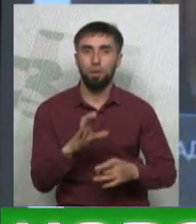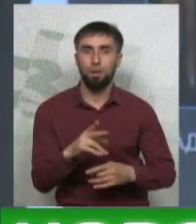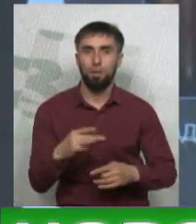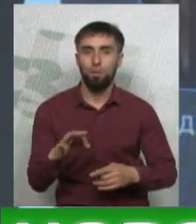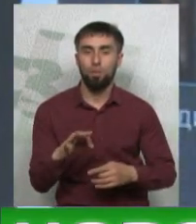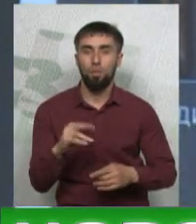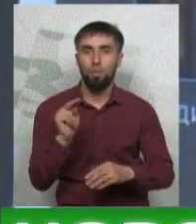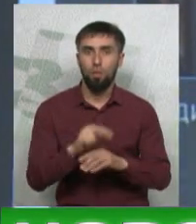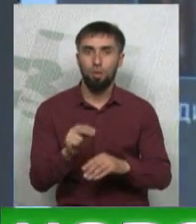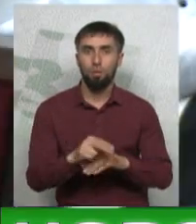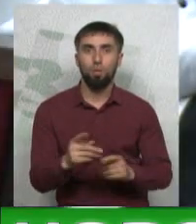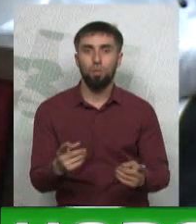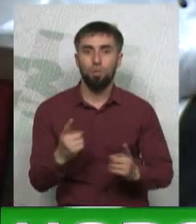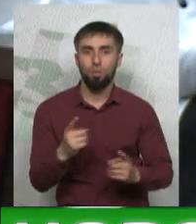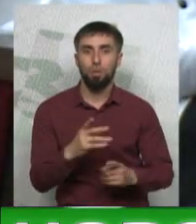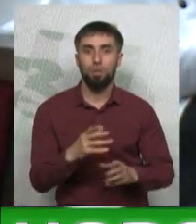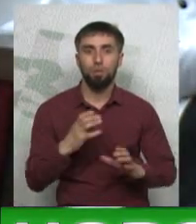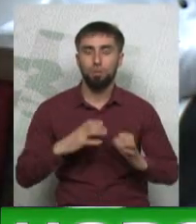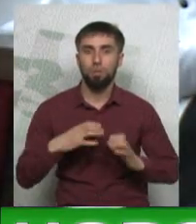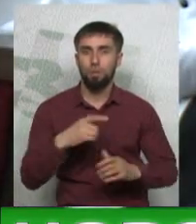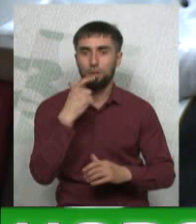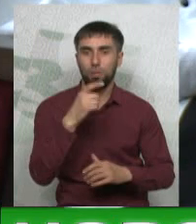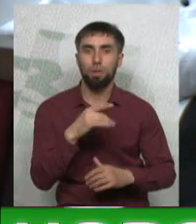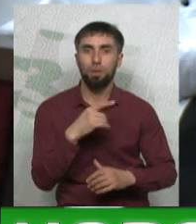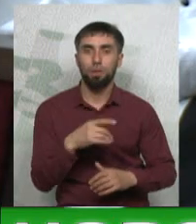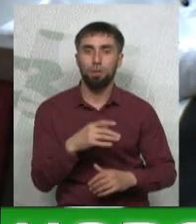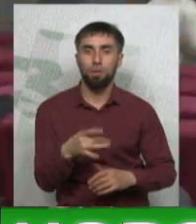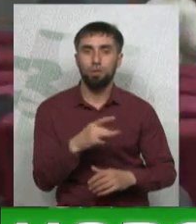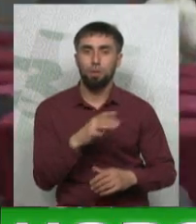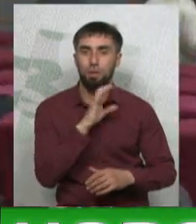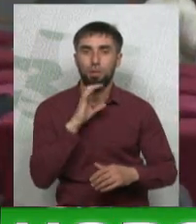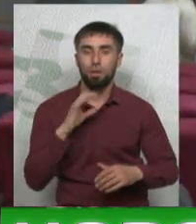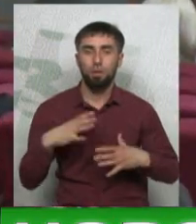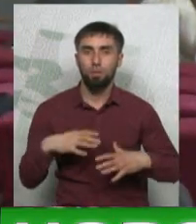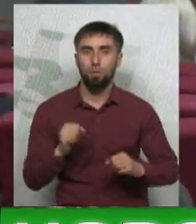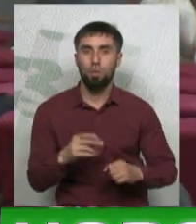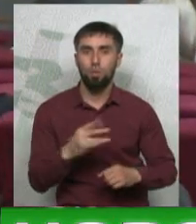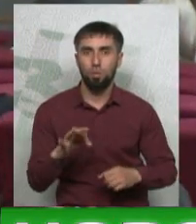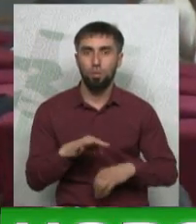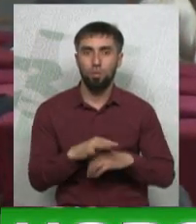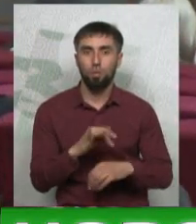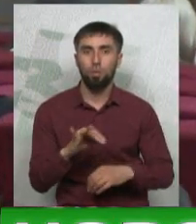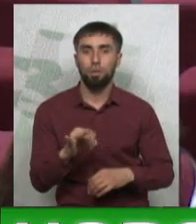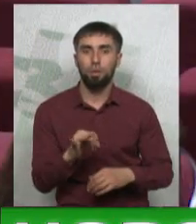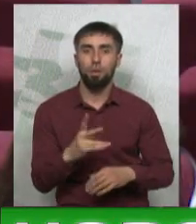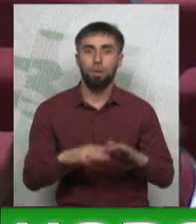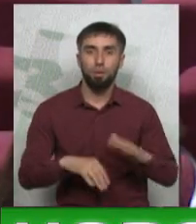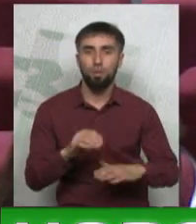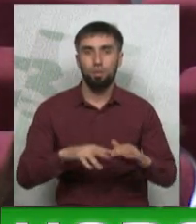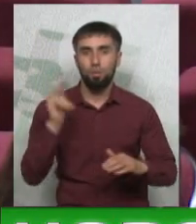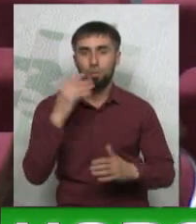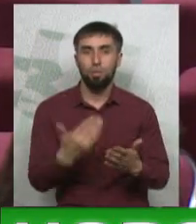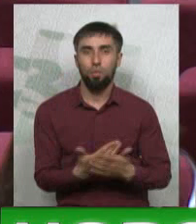СКФО. Обучающиеся крупнейших вузов Ставрополя и Республик Северного Кавказа смогут в очном формате пройти отбор и на практике освоить